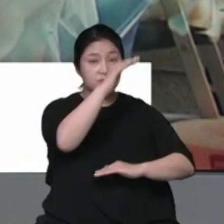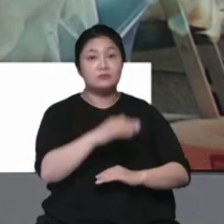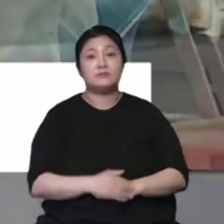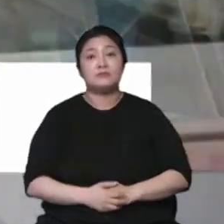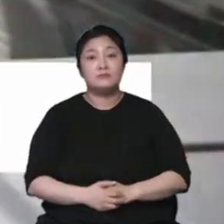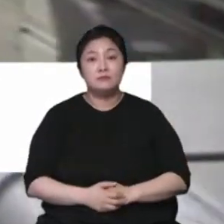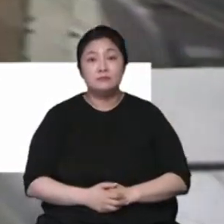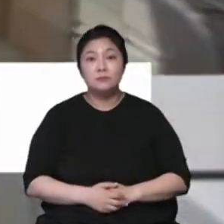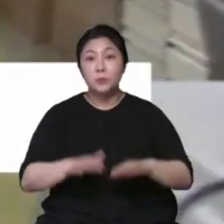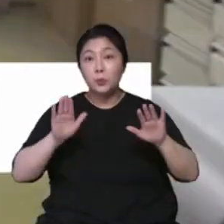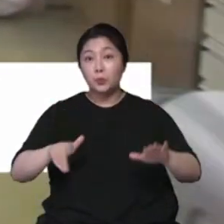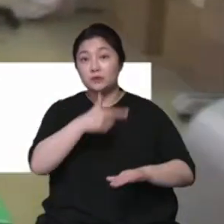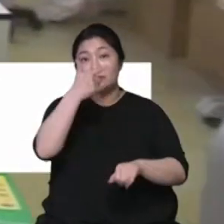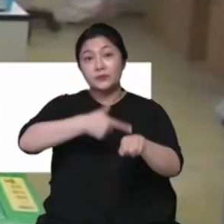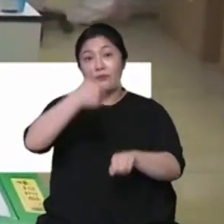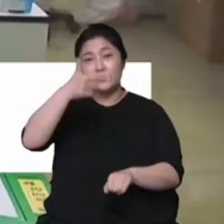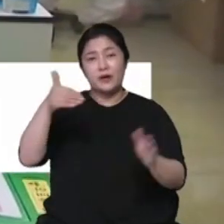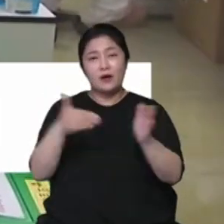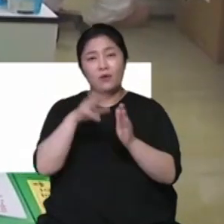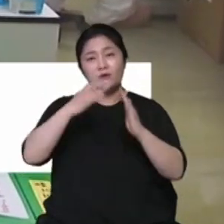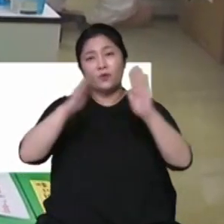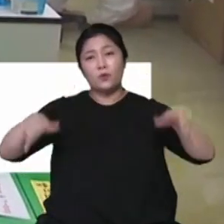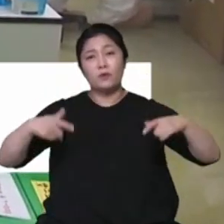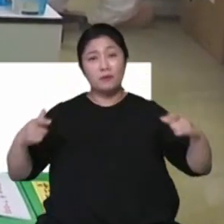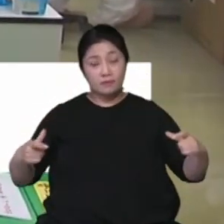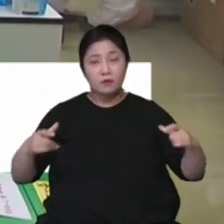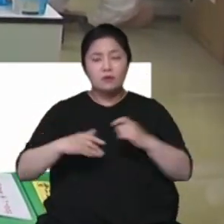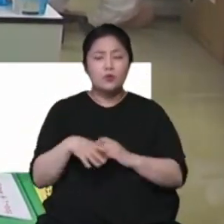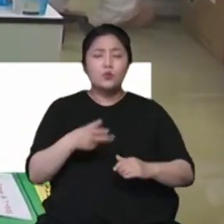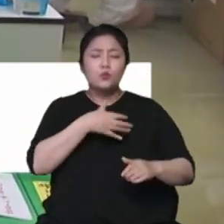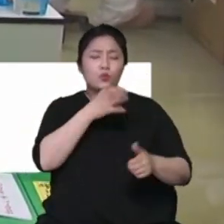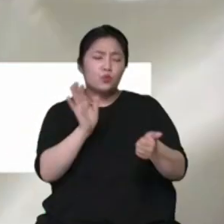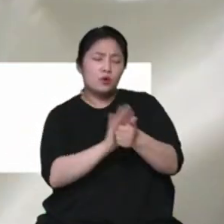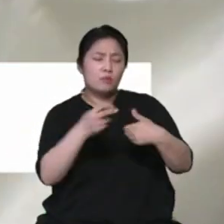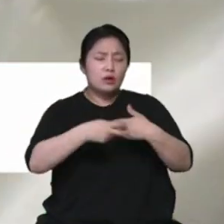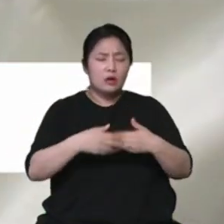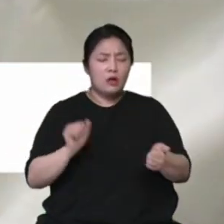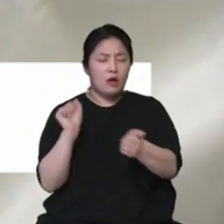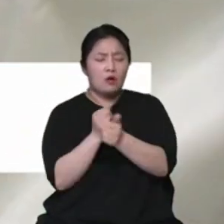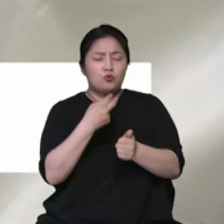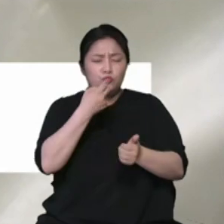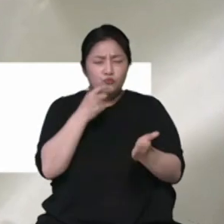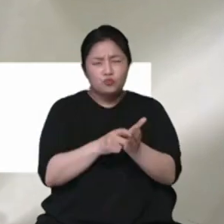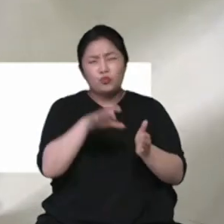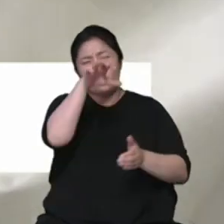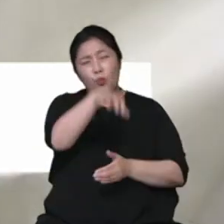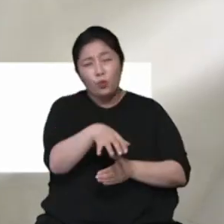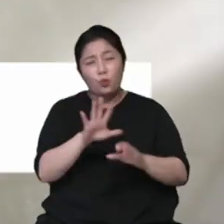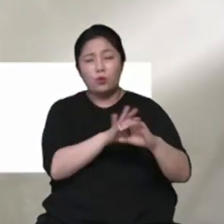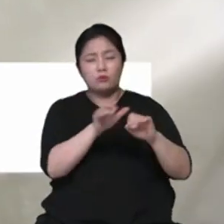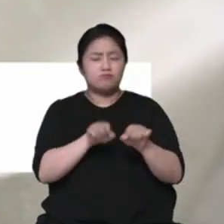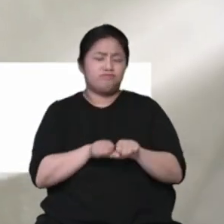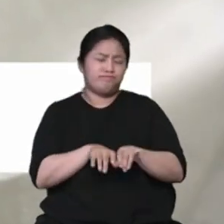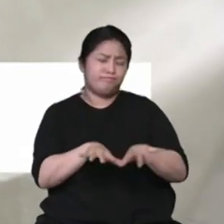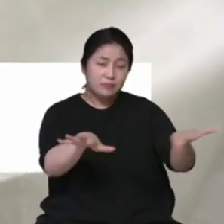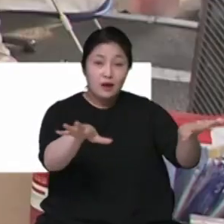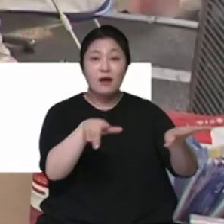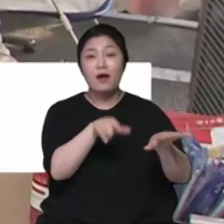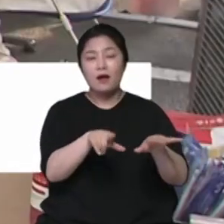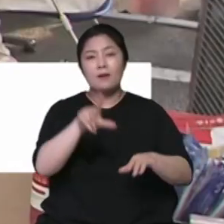돌아섰습니다. 오늘 저녁 6시까지 광주 전남에서는 요양병원 등 취약시설을 중심으로 한 코로나19 확산이